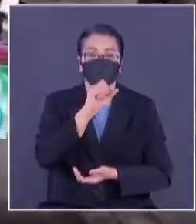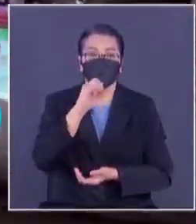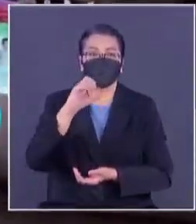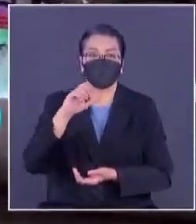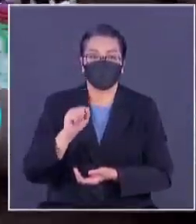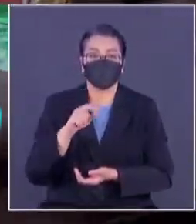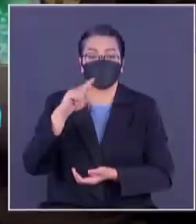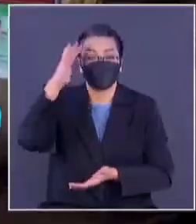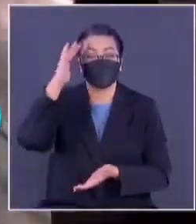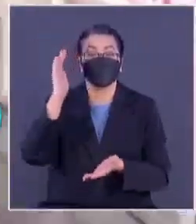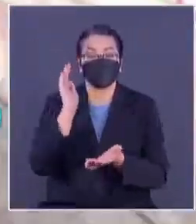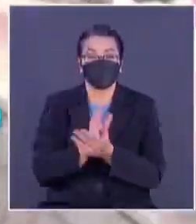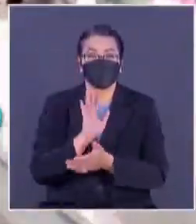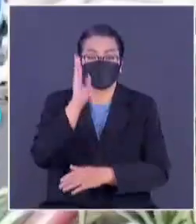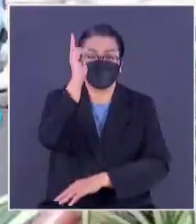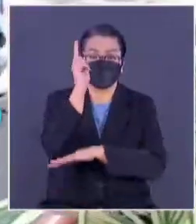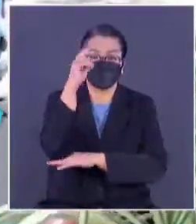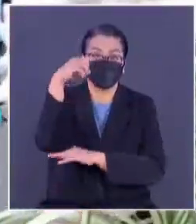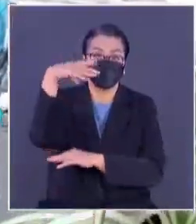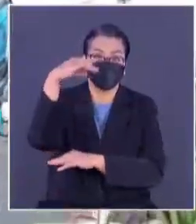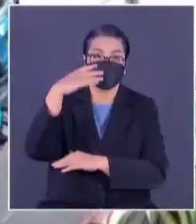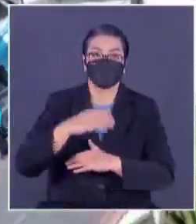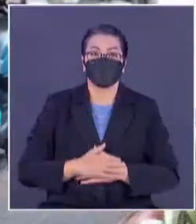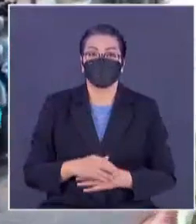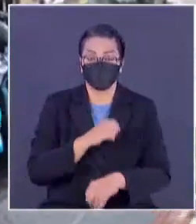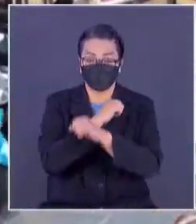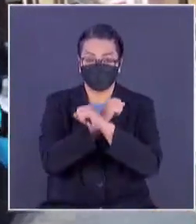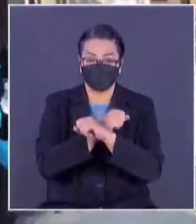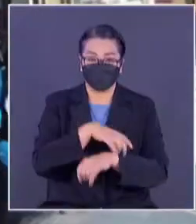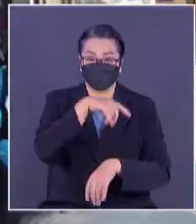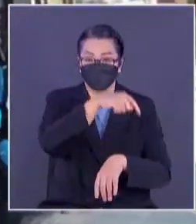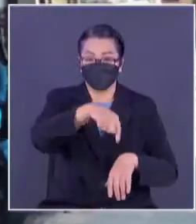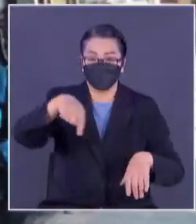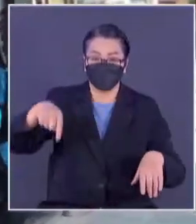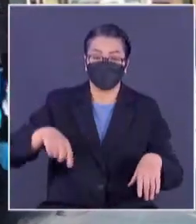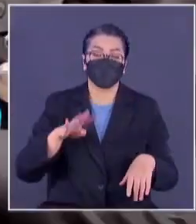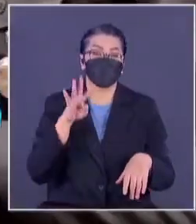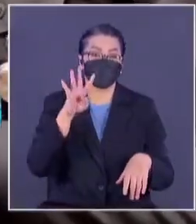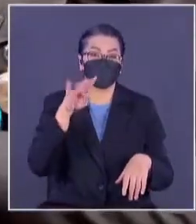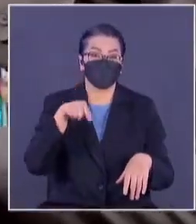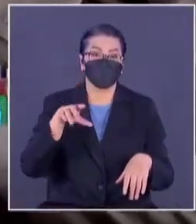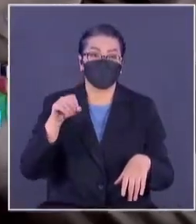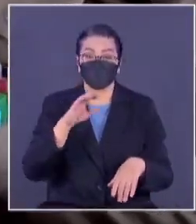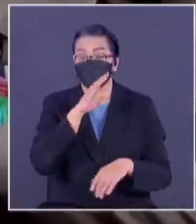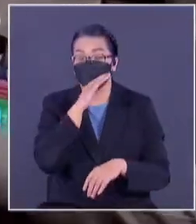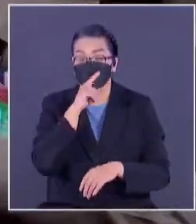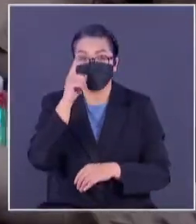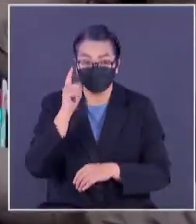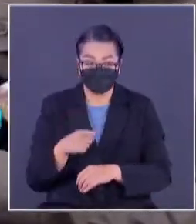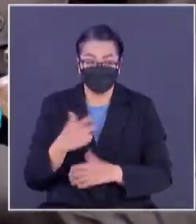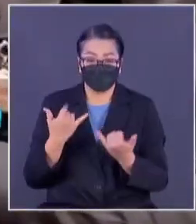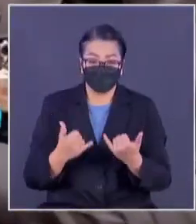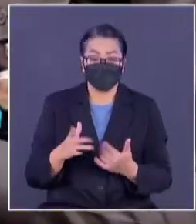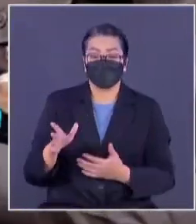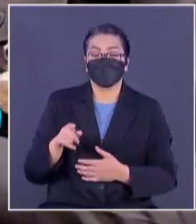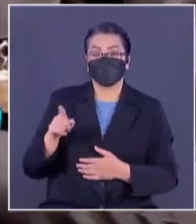าร์ทโพลตามโครงการนครศรีธรรมราชสมาร์ทเซฟตี้โซน 4.0 มีการสมมุติสถานการณ์จริงเกิดเหตุคนร้